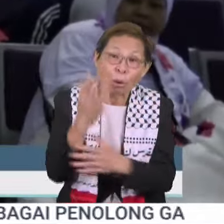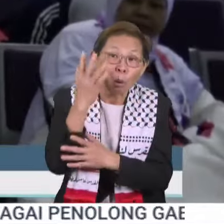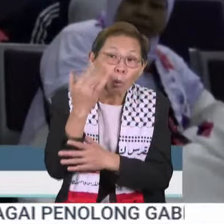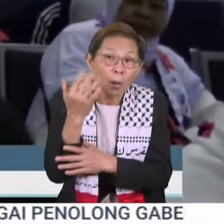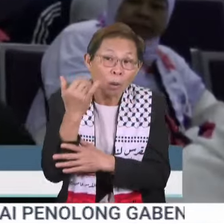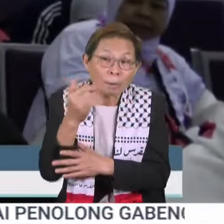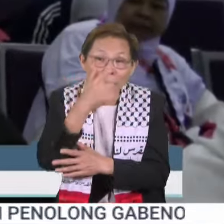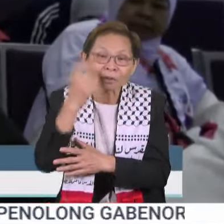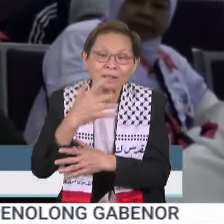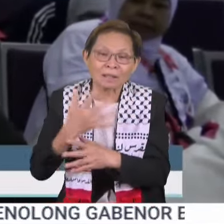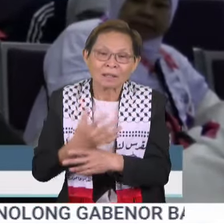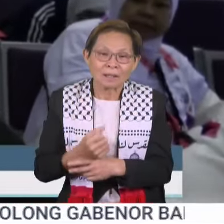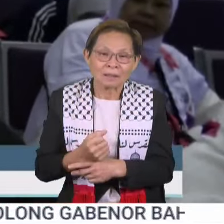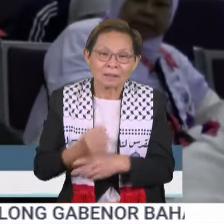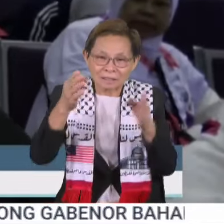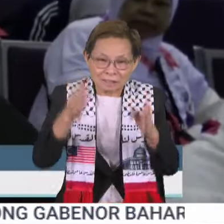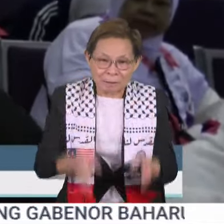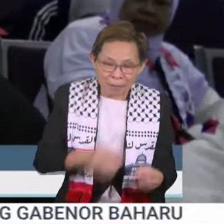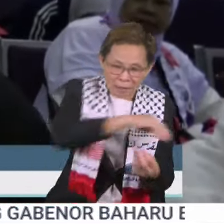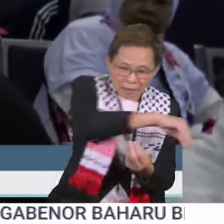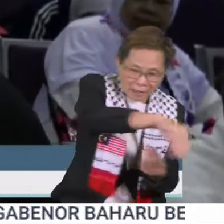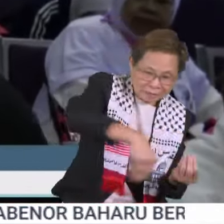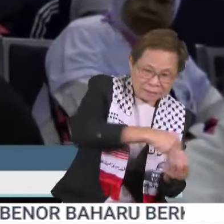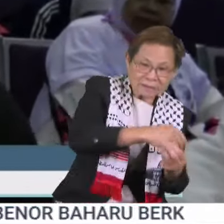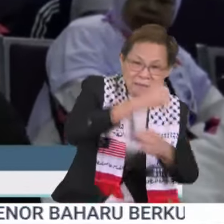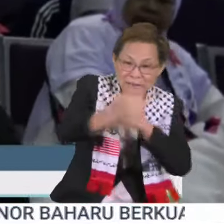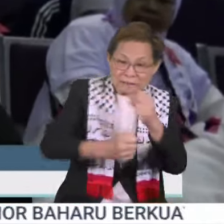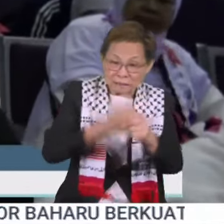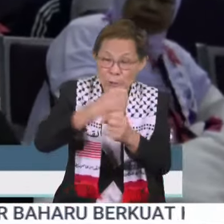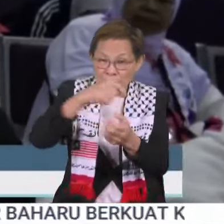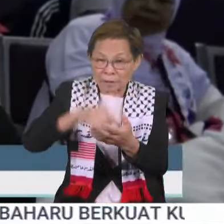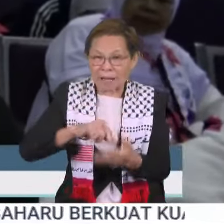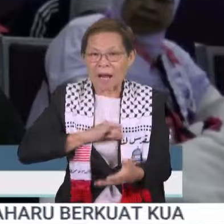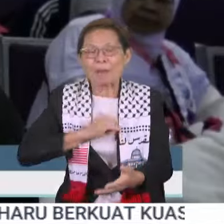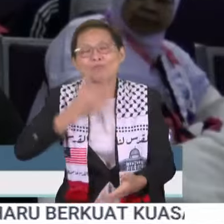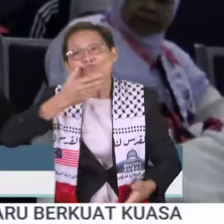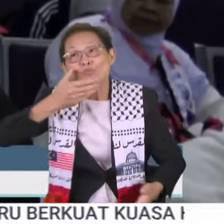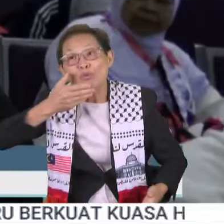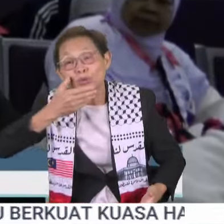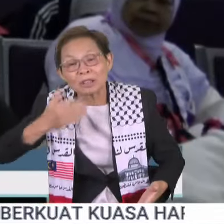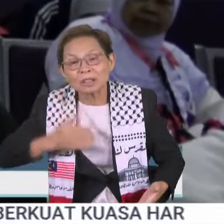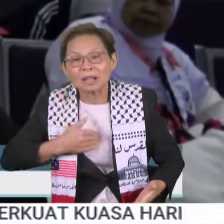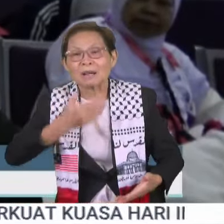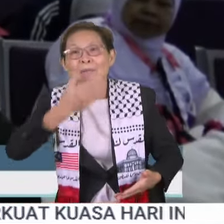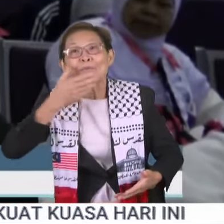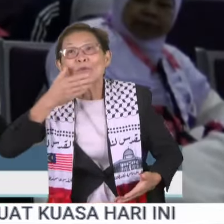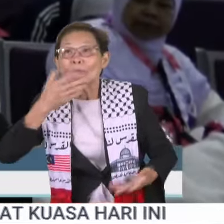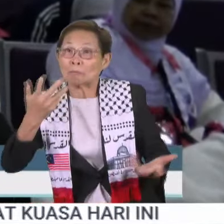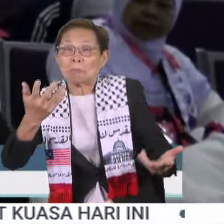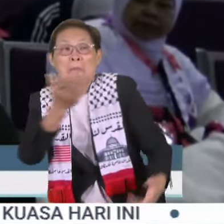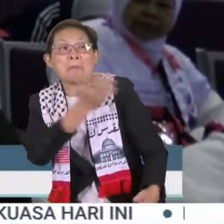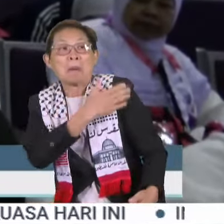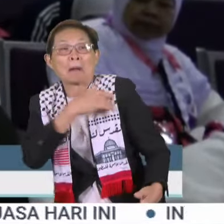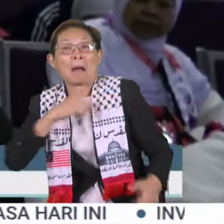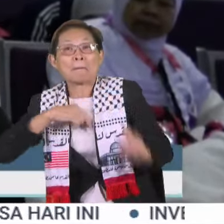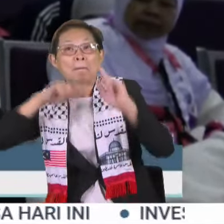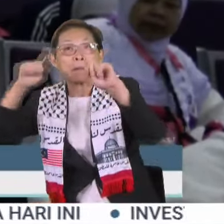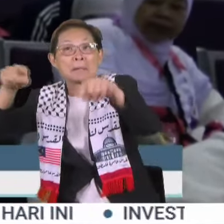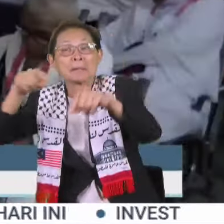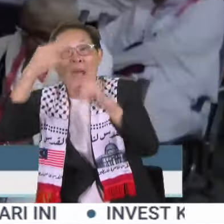sebab dapat jadi jemaah haji lah tahun ini, tidak expect sebab still muda juga yang kena panggil. Jadi rasa